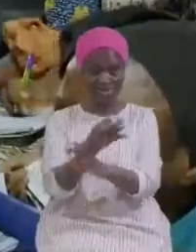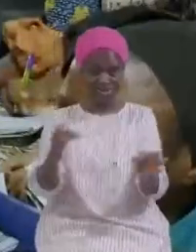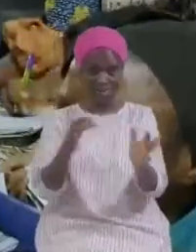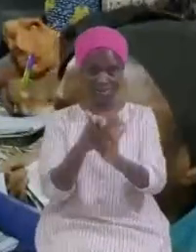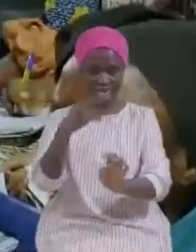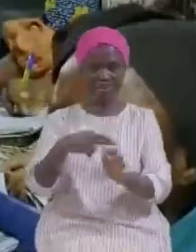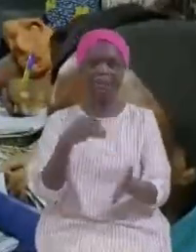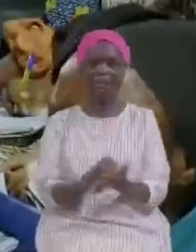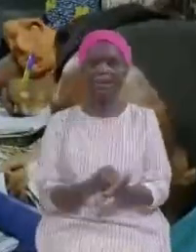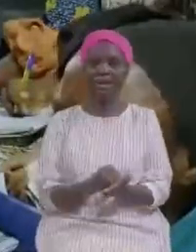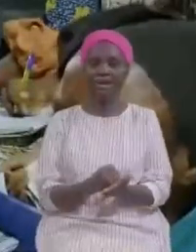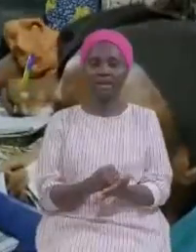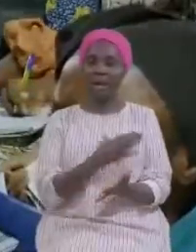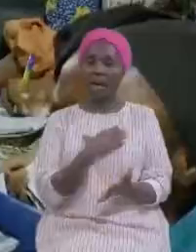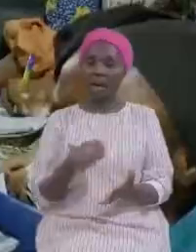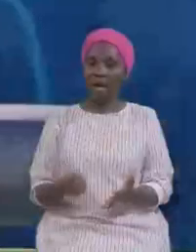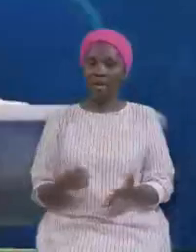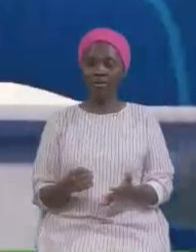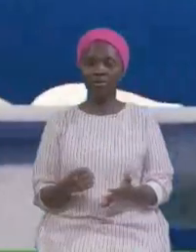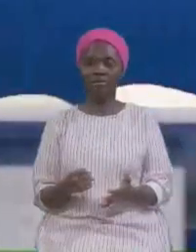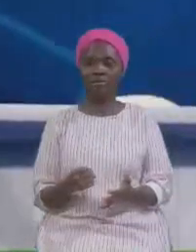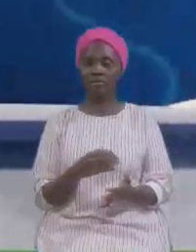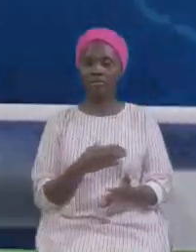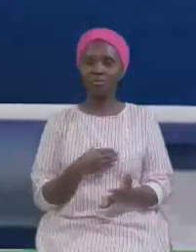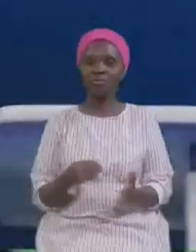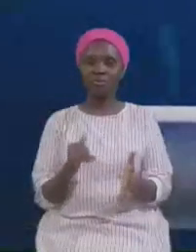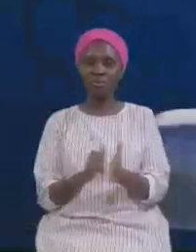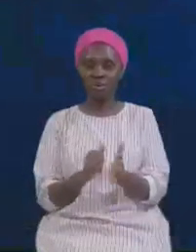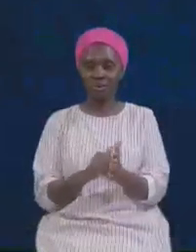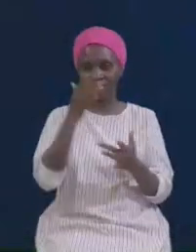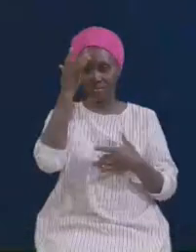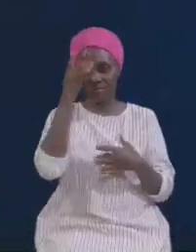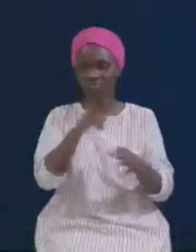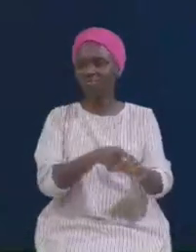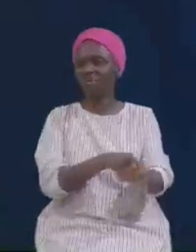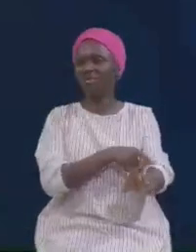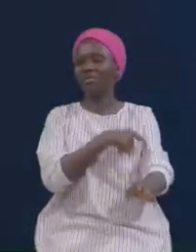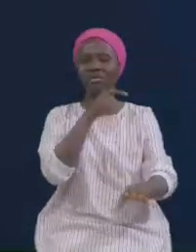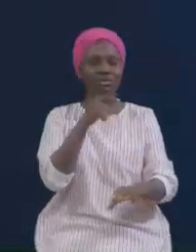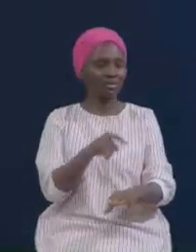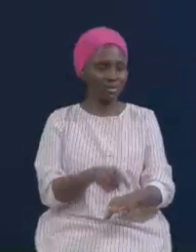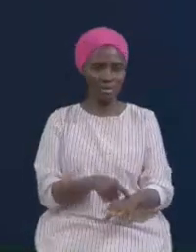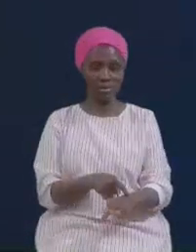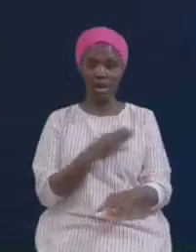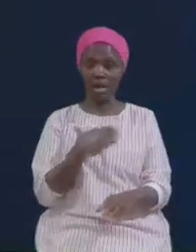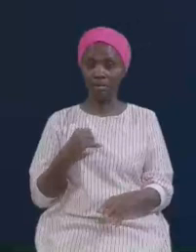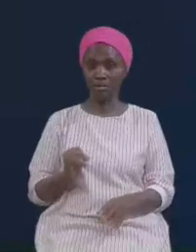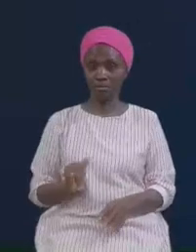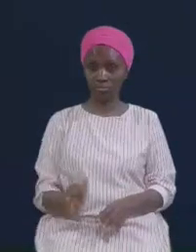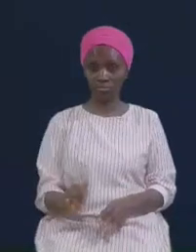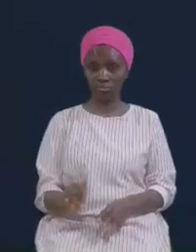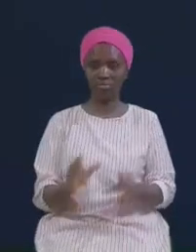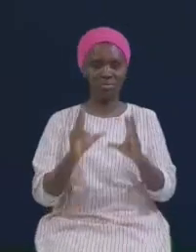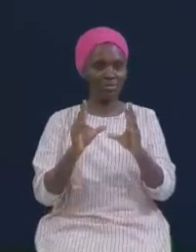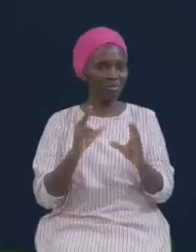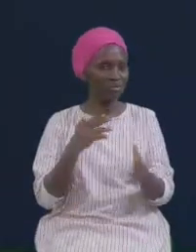de Jésus. Et sa maladie aussi était là depuis longtemps. Cependant,